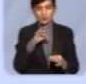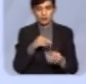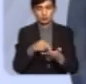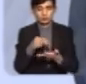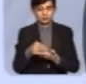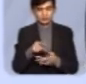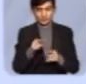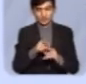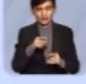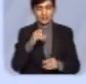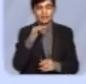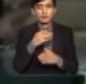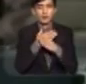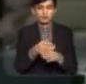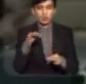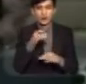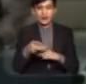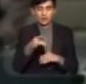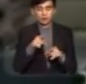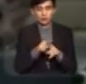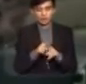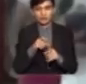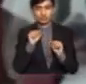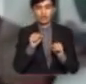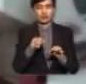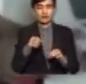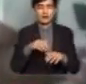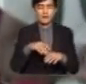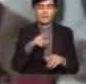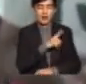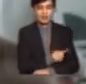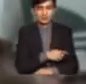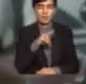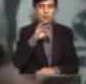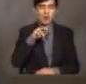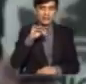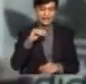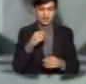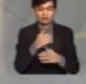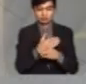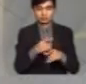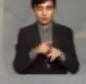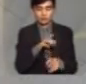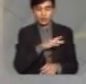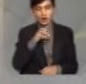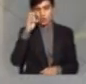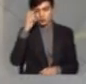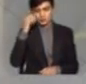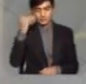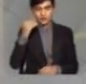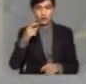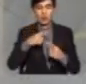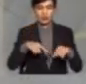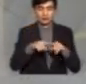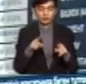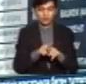регионов она пойдет на снабжение средствами индивидуальной защиты местных больниц и поликлиник остальное для государственных органов все